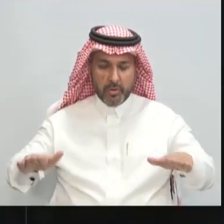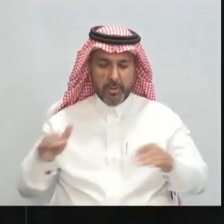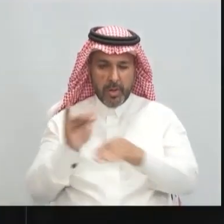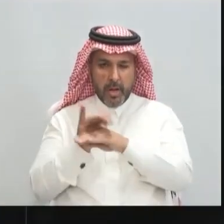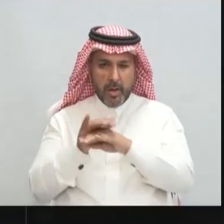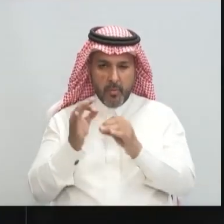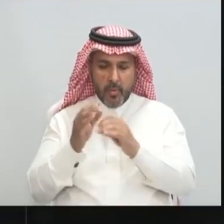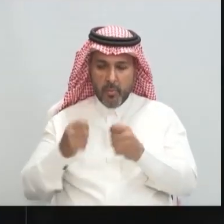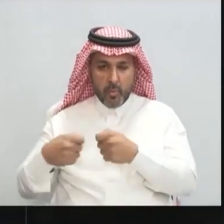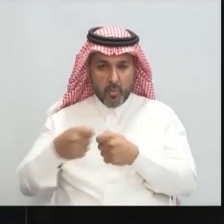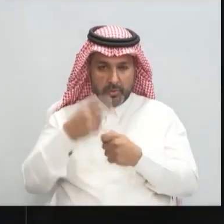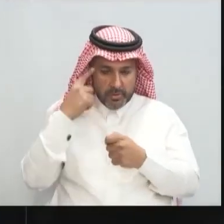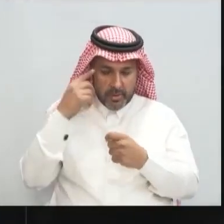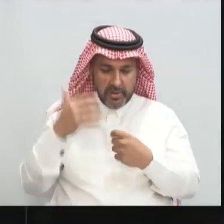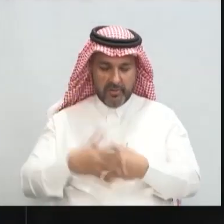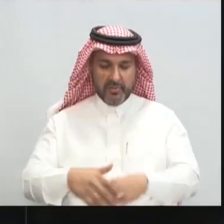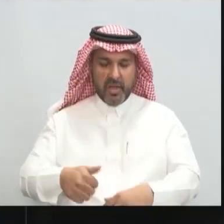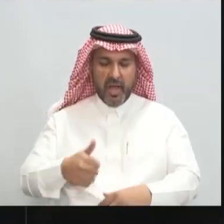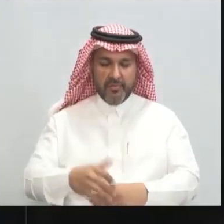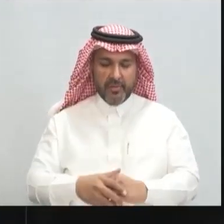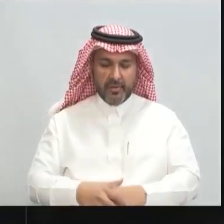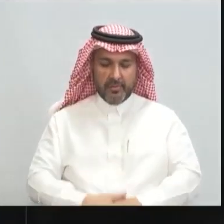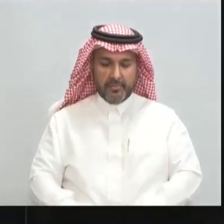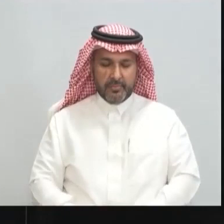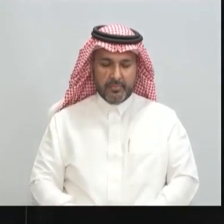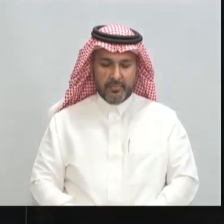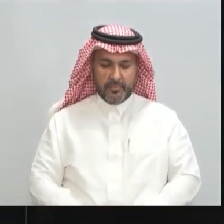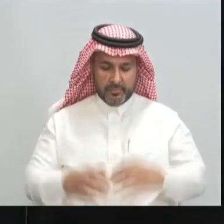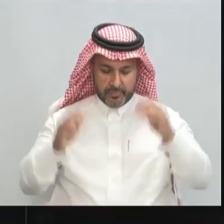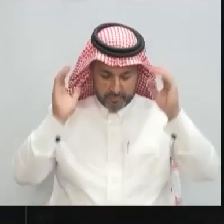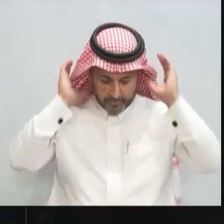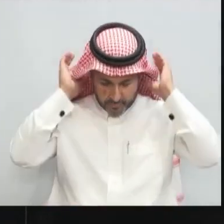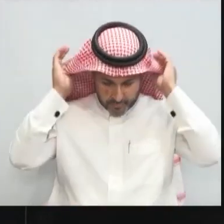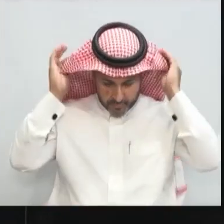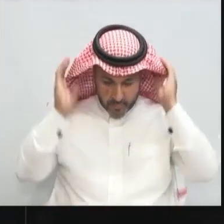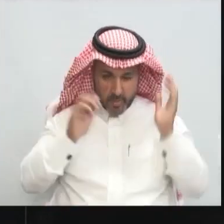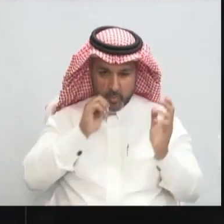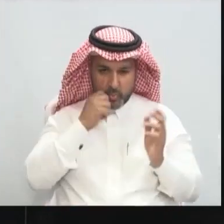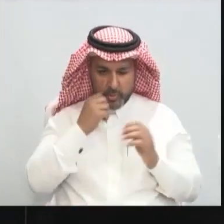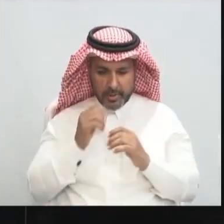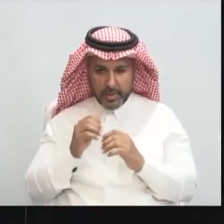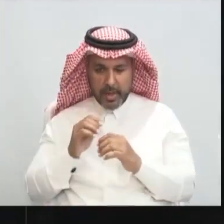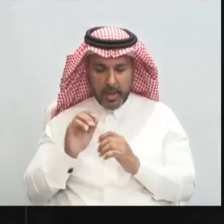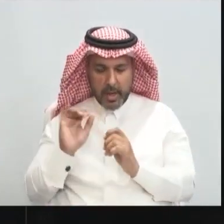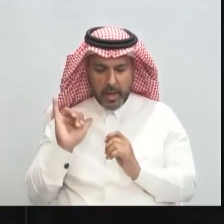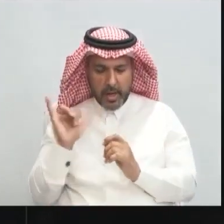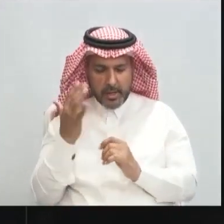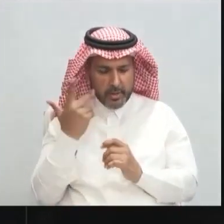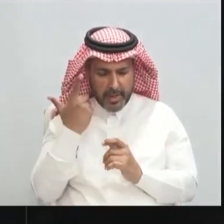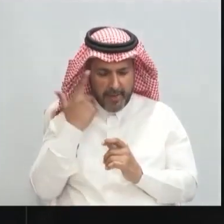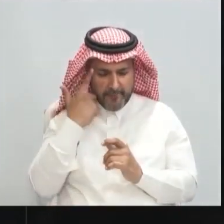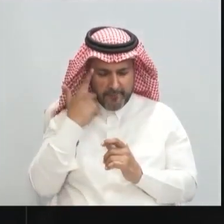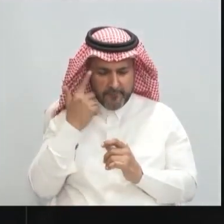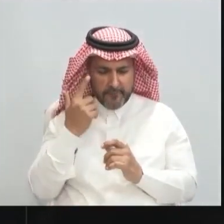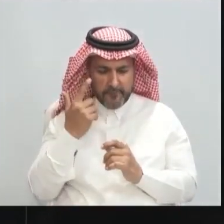السابق حينما يكون لدى المنظمه فرووع منتشره او موظفين كثر لا تستطيع التواصل الا في اوقات عمل معينه